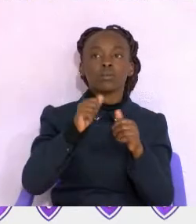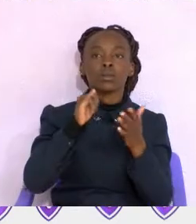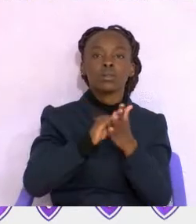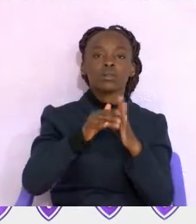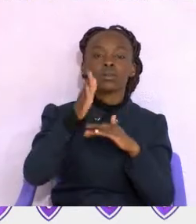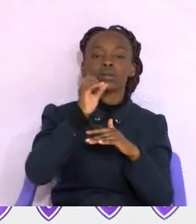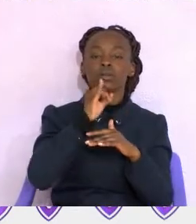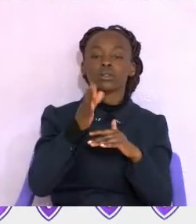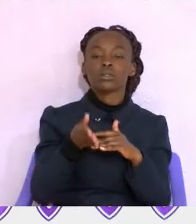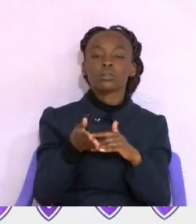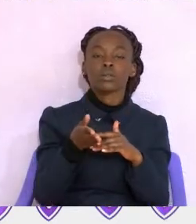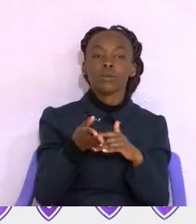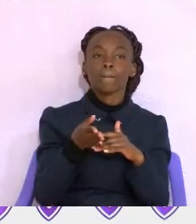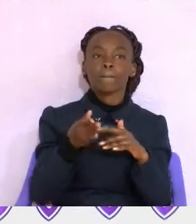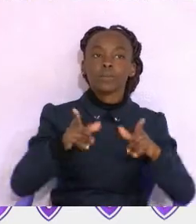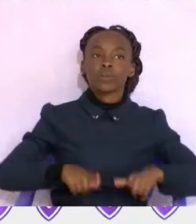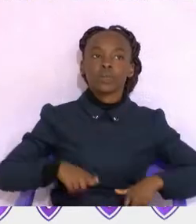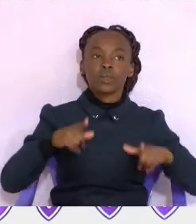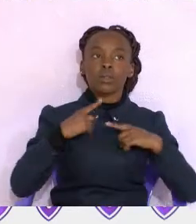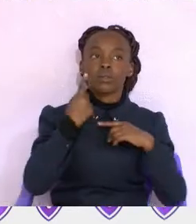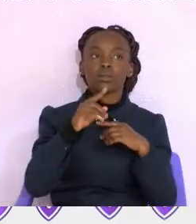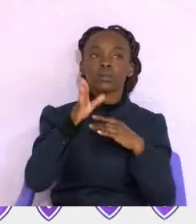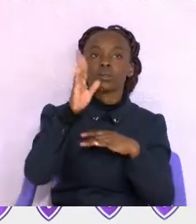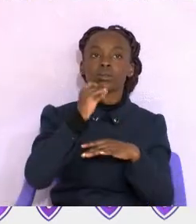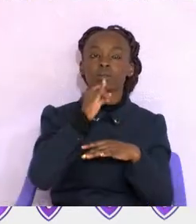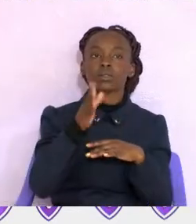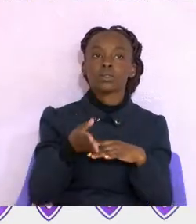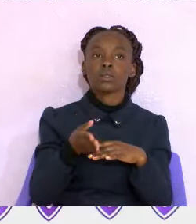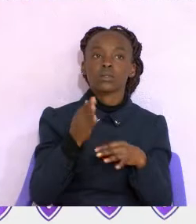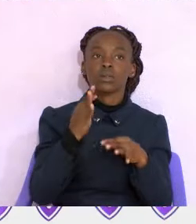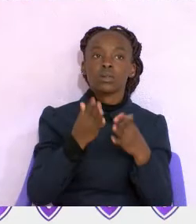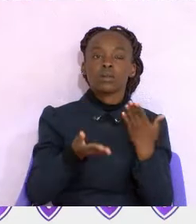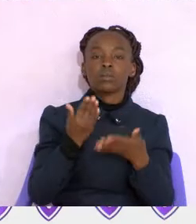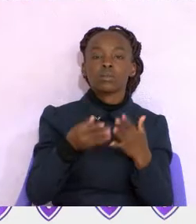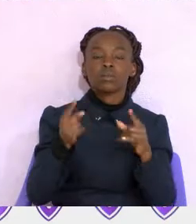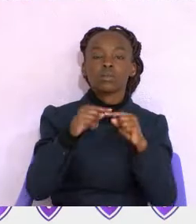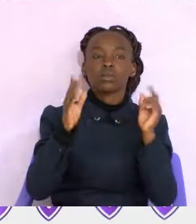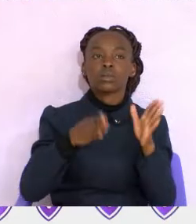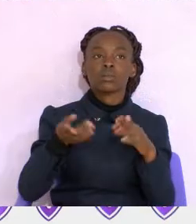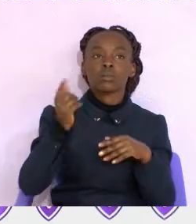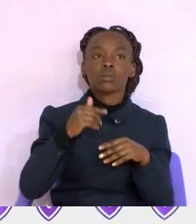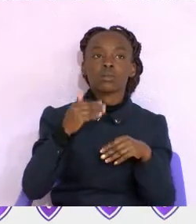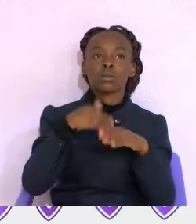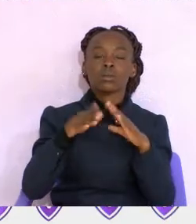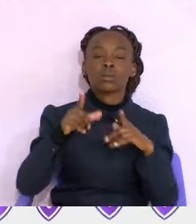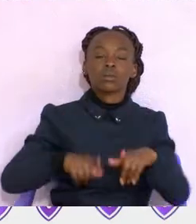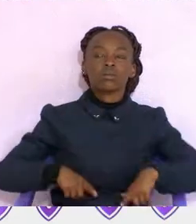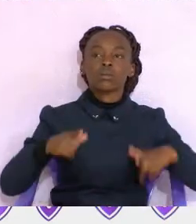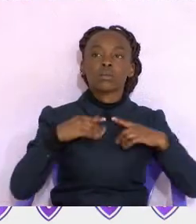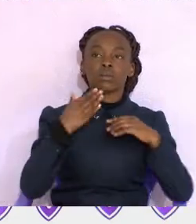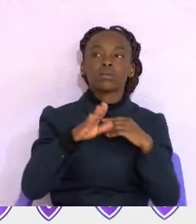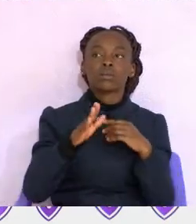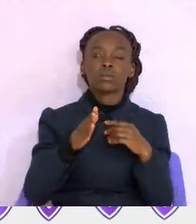yuko. Ishi ukisema Mungu yuko, hata kama adui anafanya namna gani kwa maisha yako. Ishi ukiwa